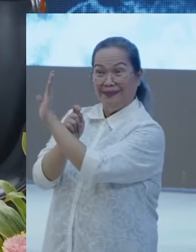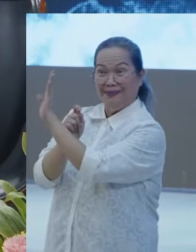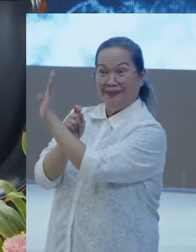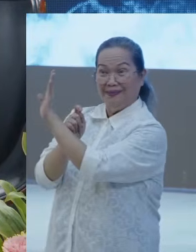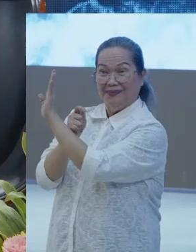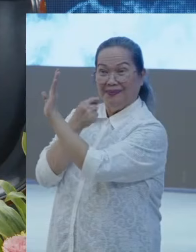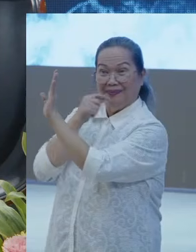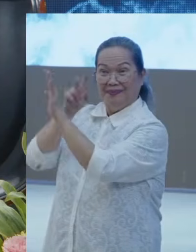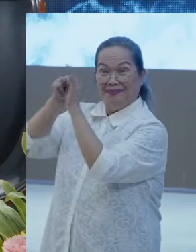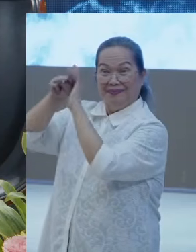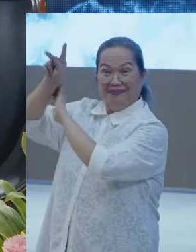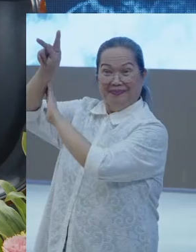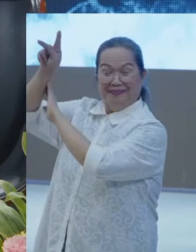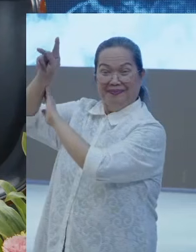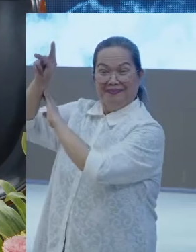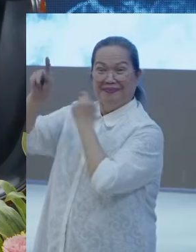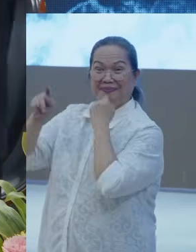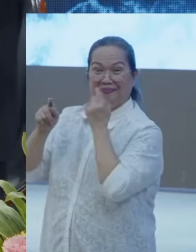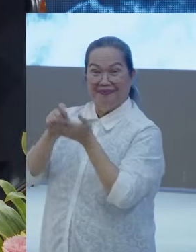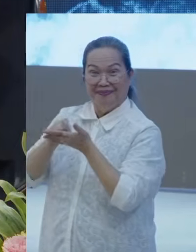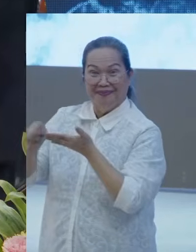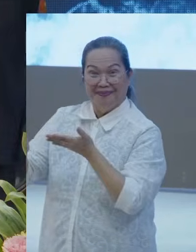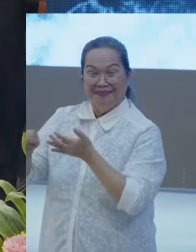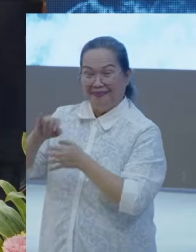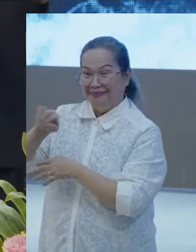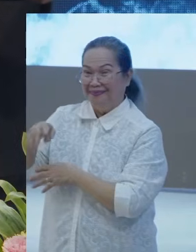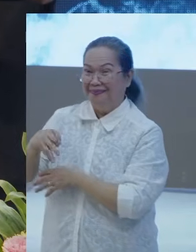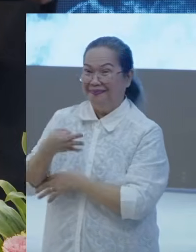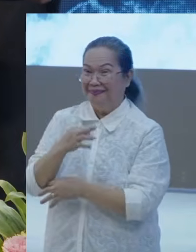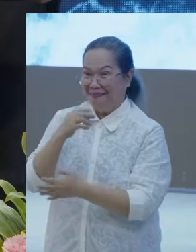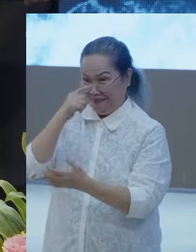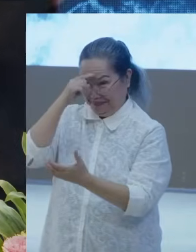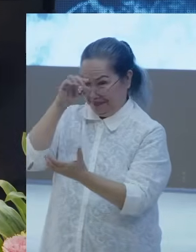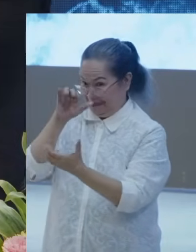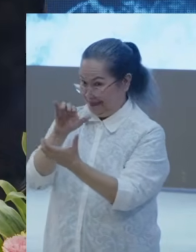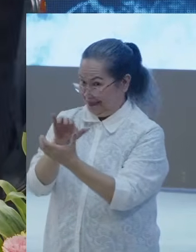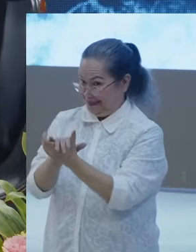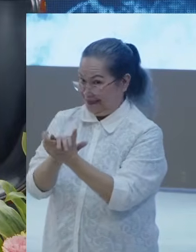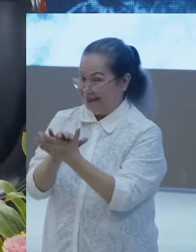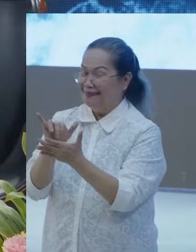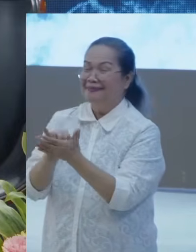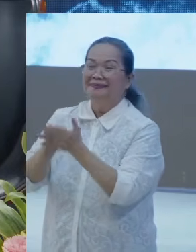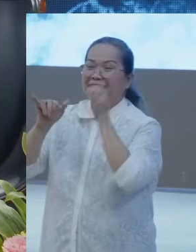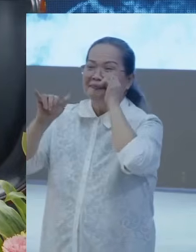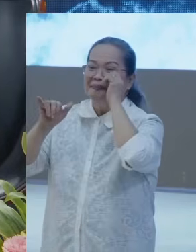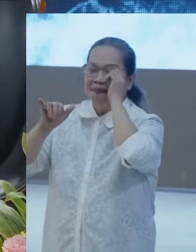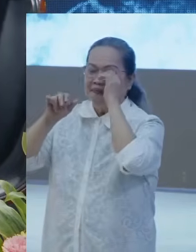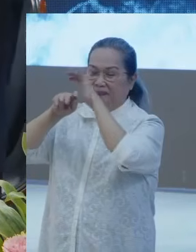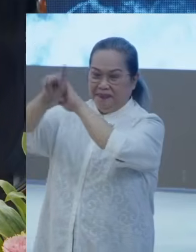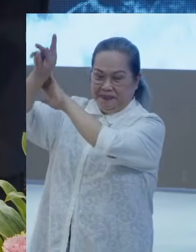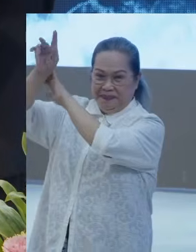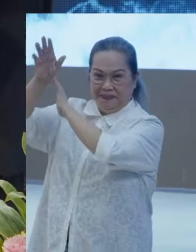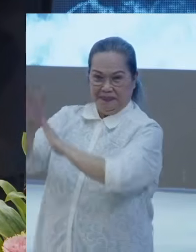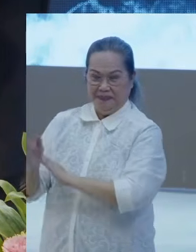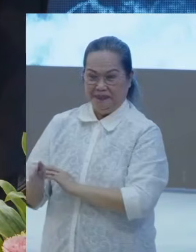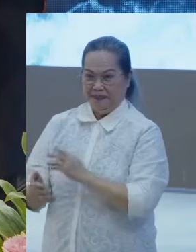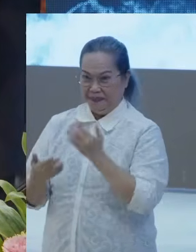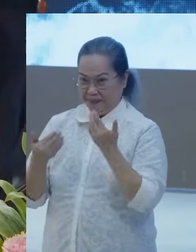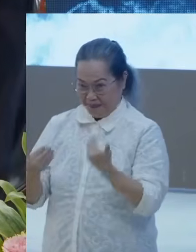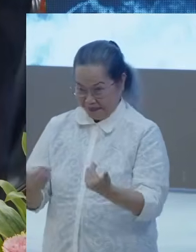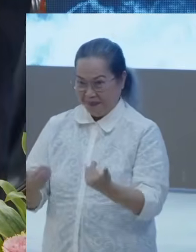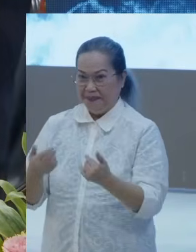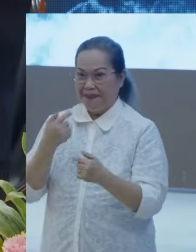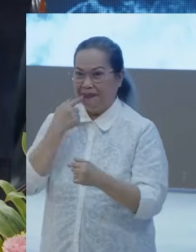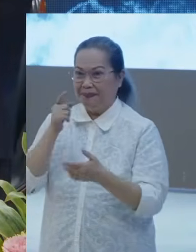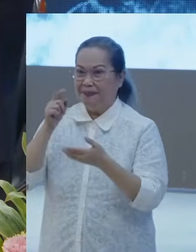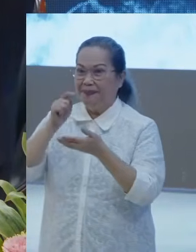ninyo, sa prophets, yung sinulat ni Jonah, pinaniniwalaan ninyo na propeta yan. Ito ang sinulat